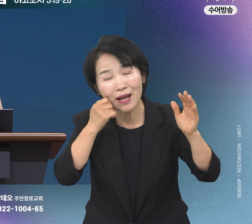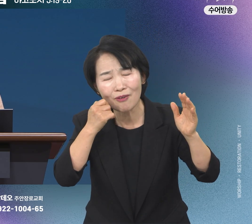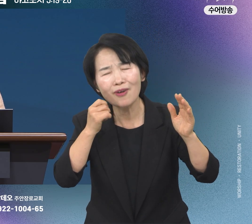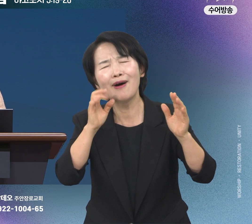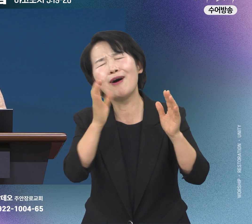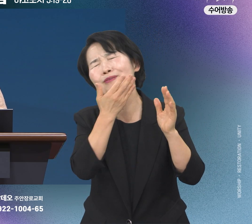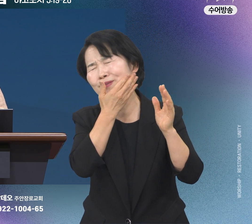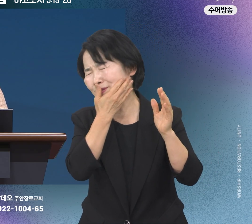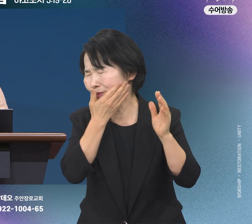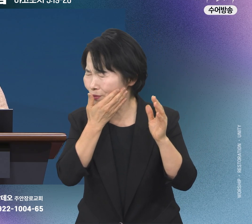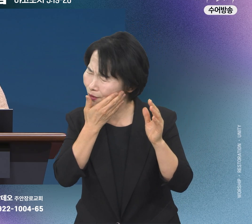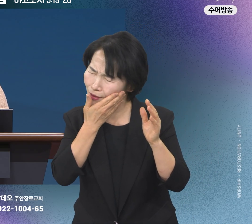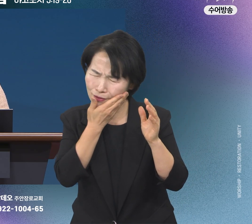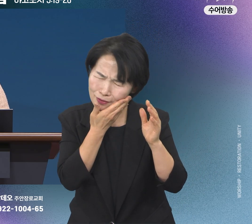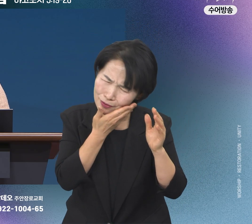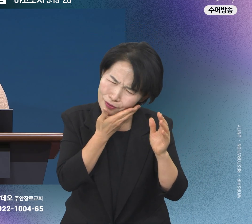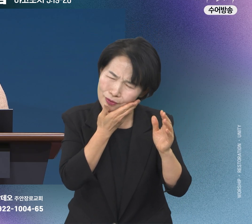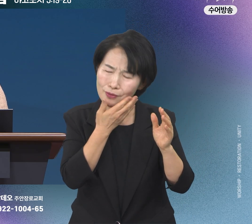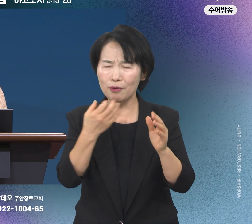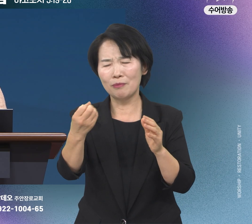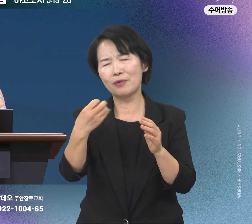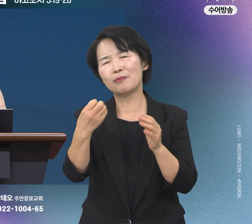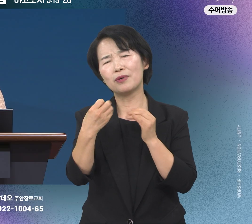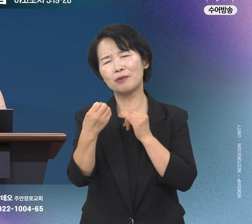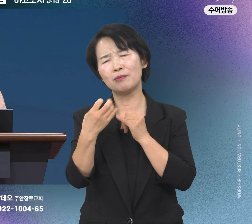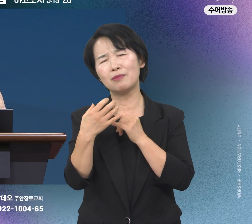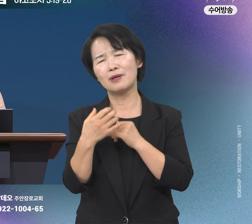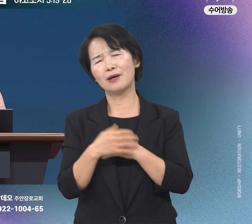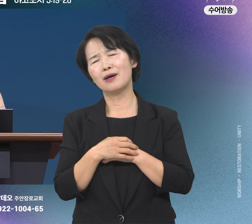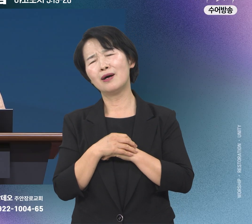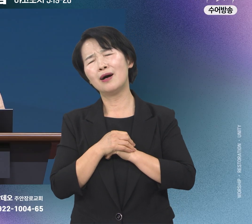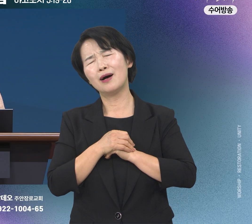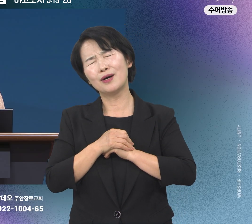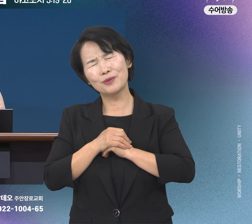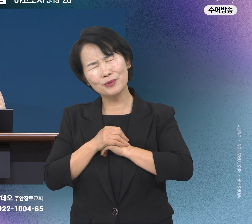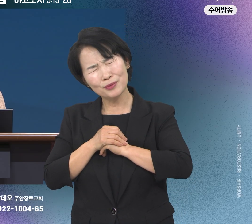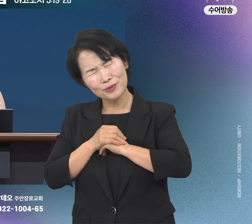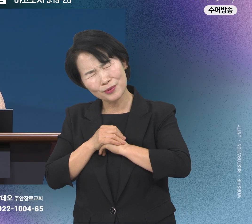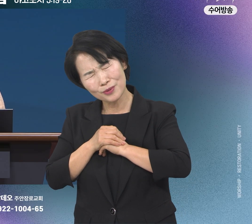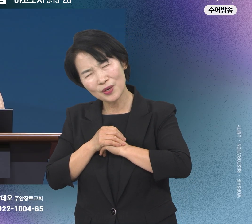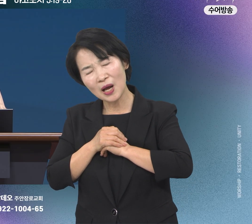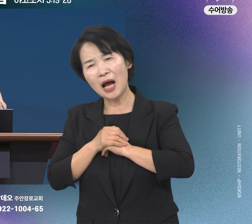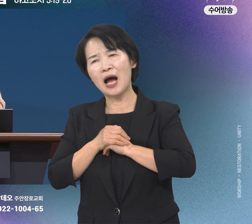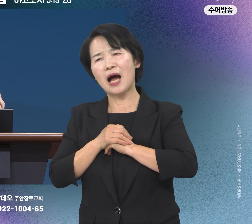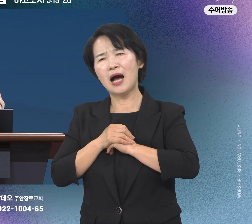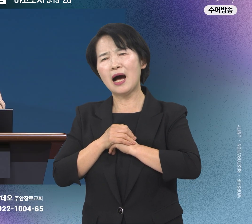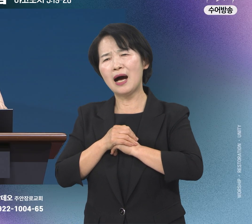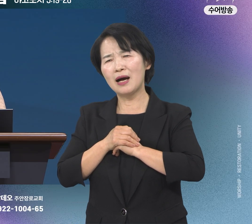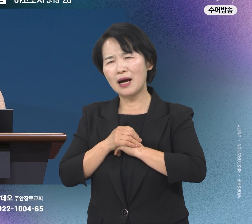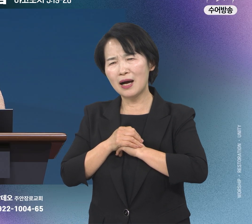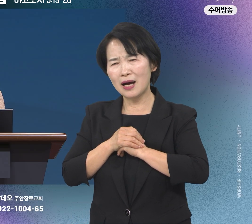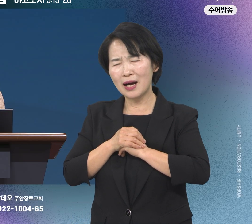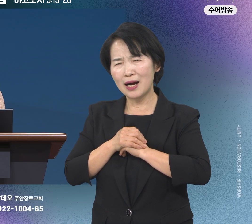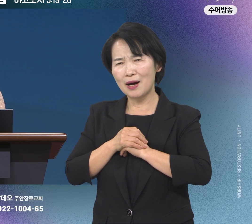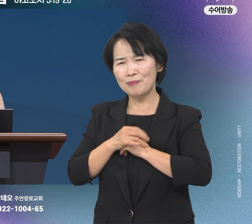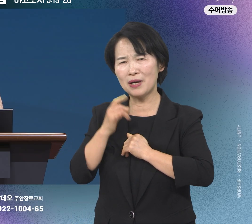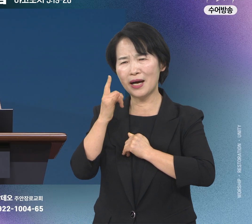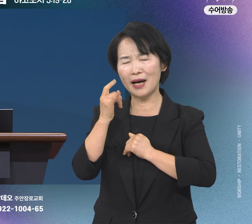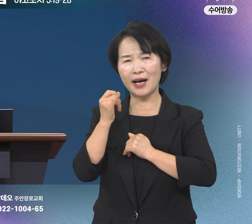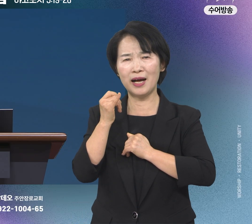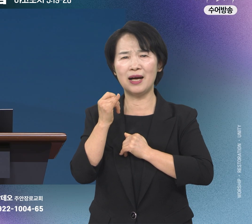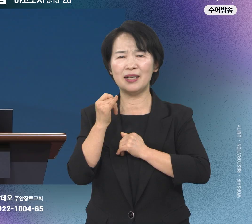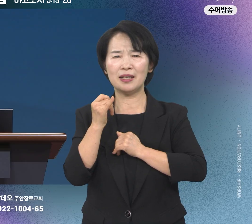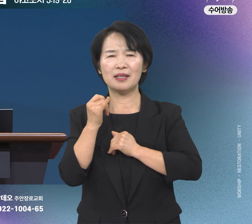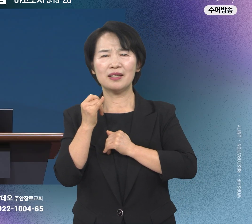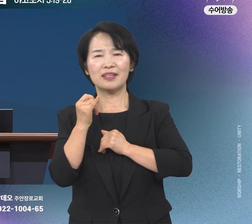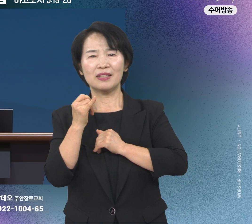하시는데 이 말을 듣고 저는 울 수는 없었어요. 그래 엄마 그랬구나. 바로